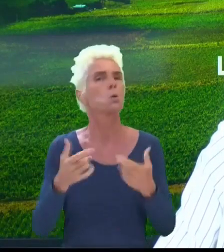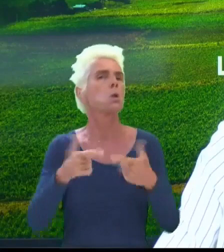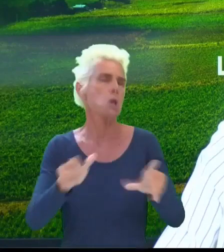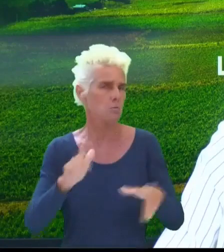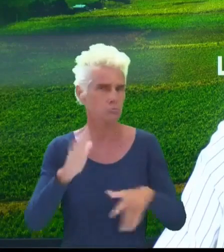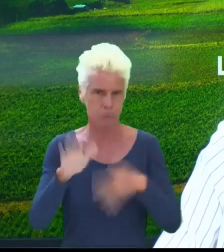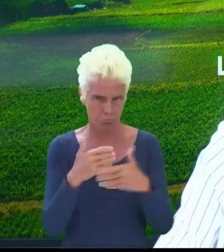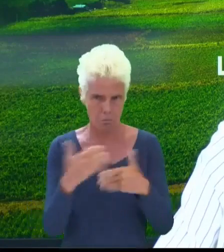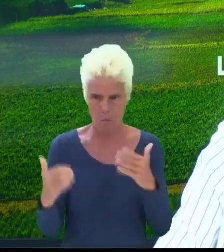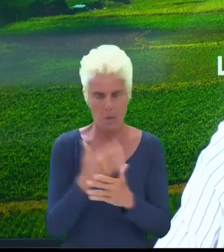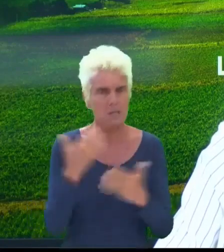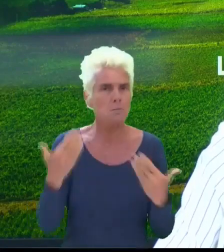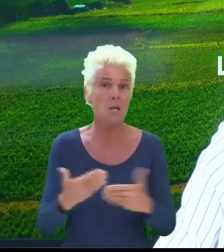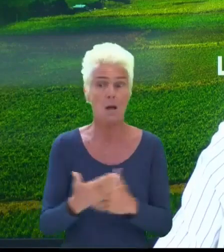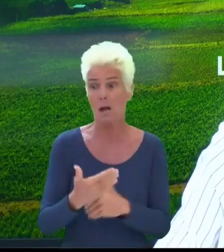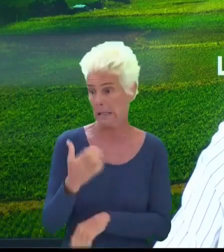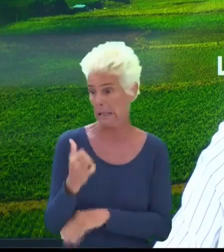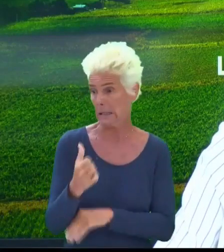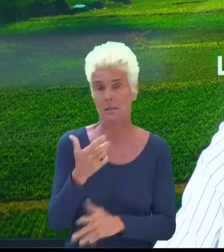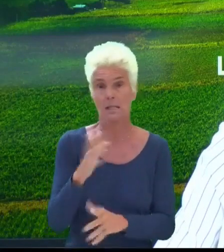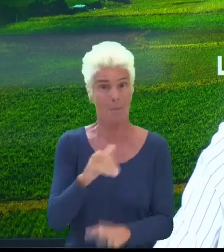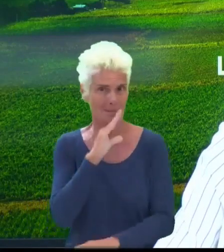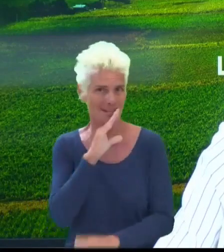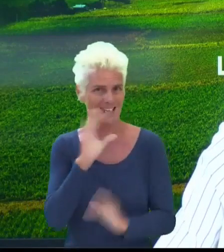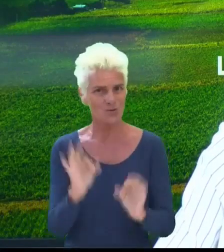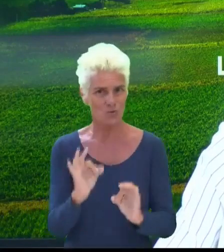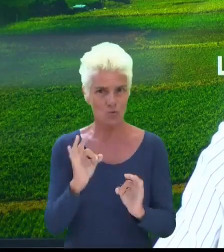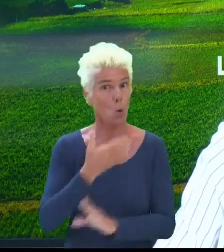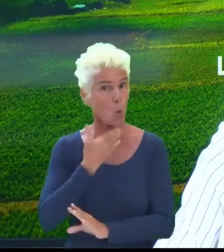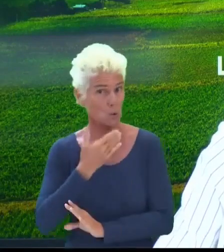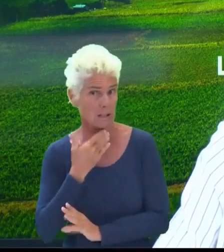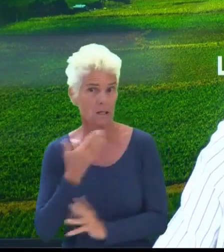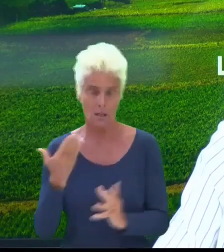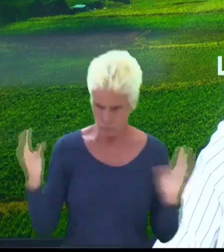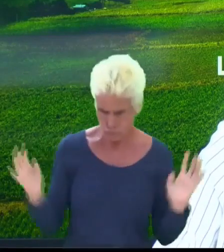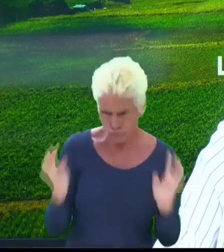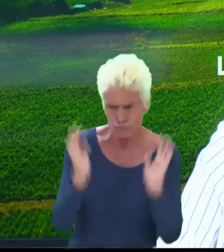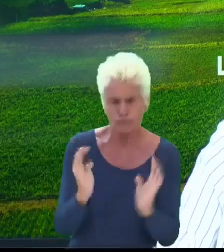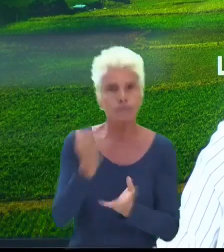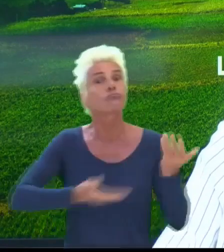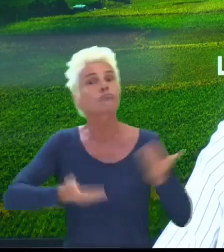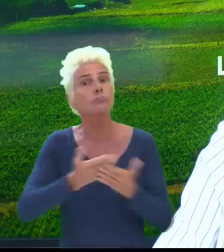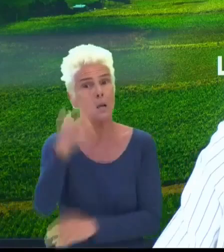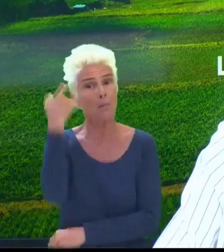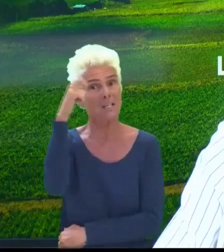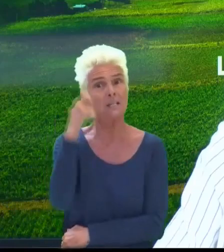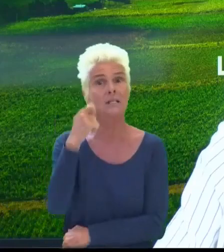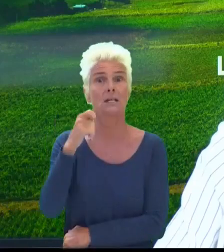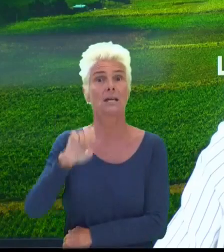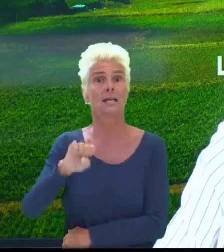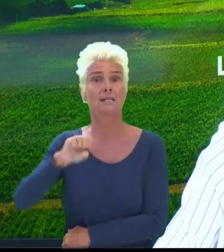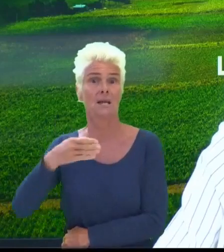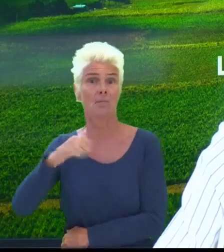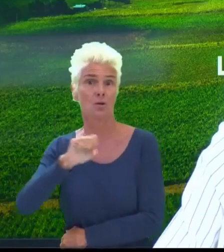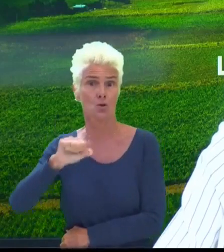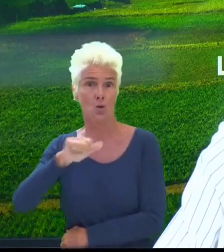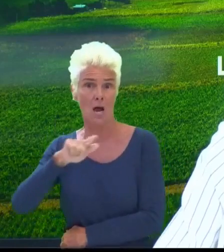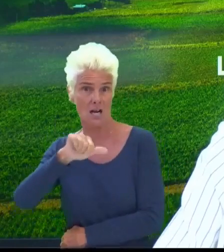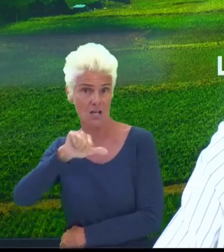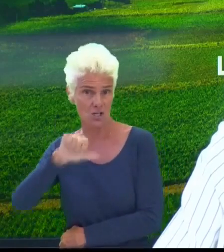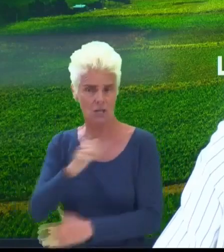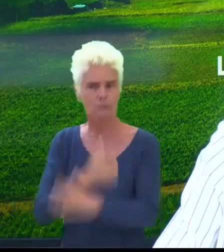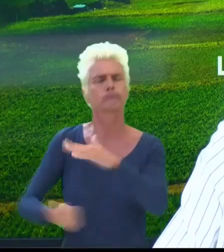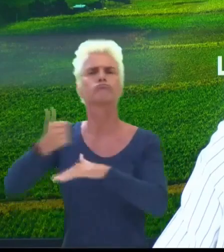au Gosier la discussion s'est ouverte entre les différents partis le président du smgag Jean-Louis